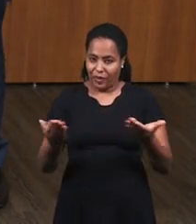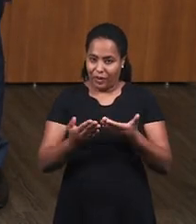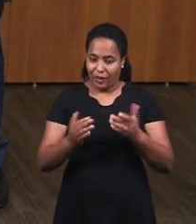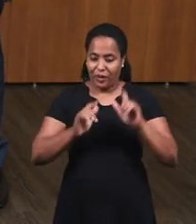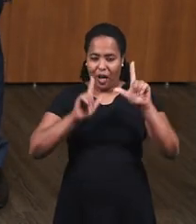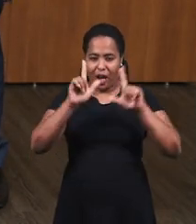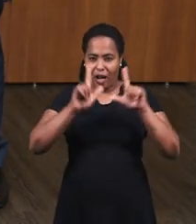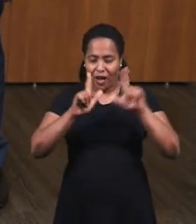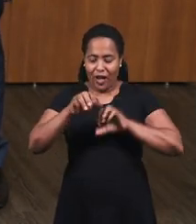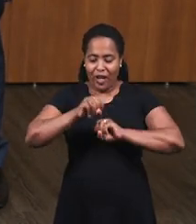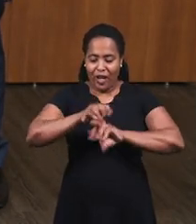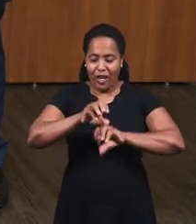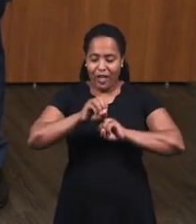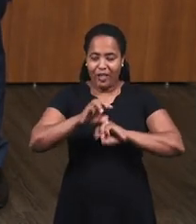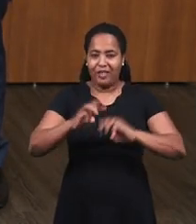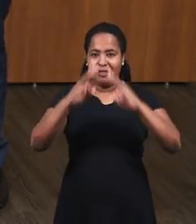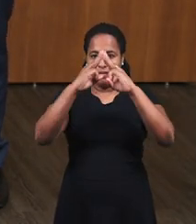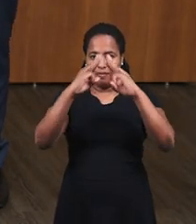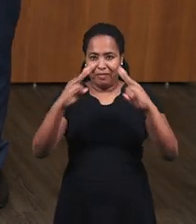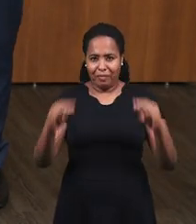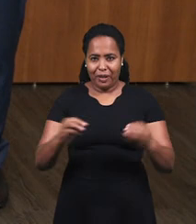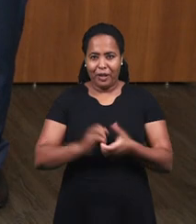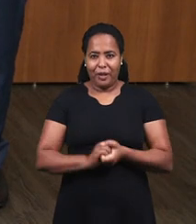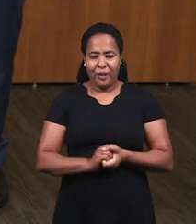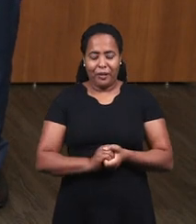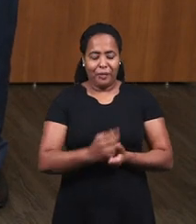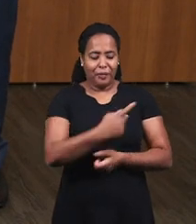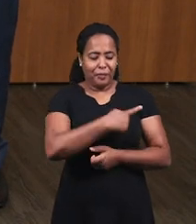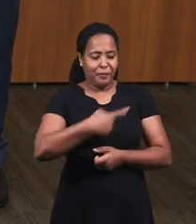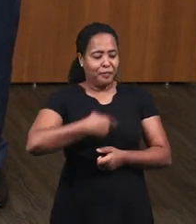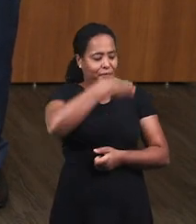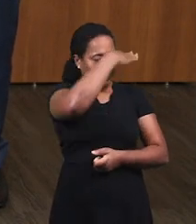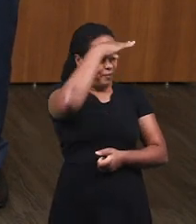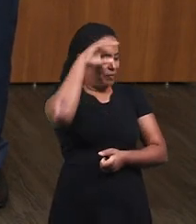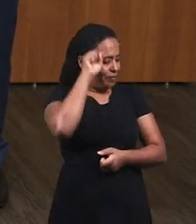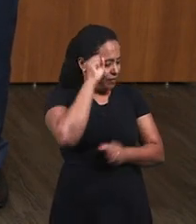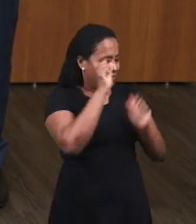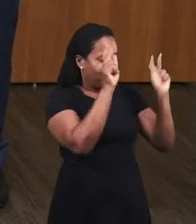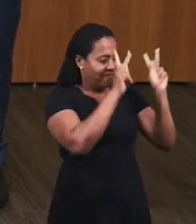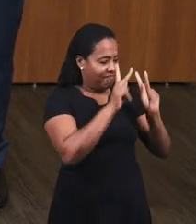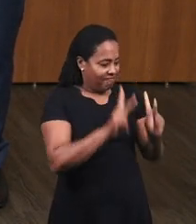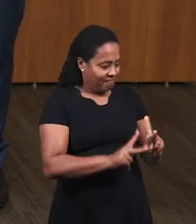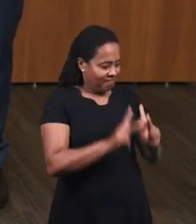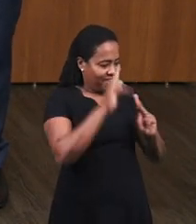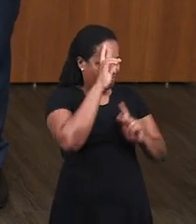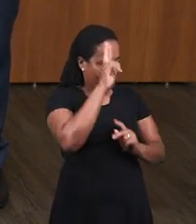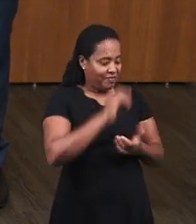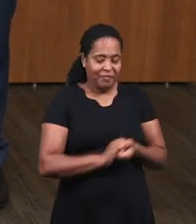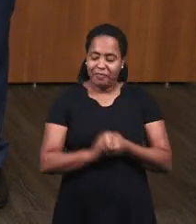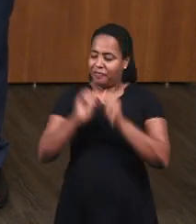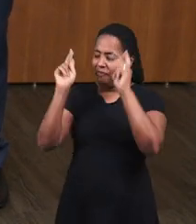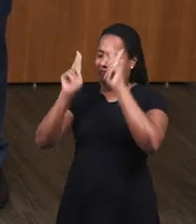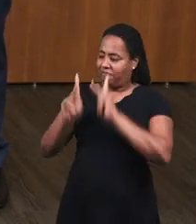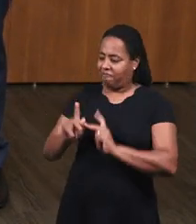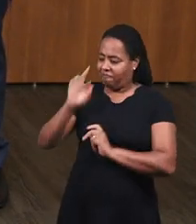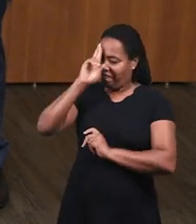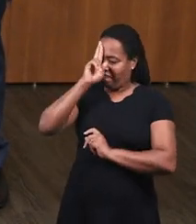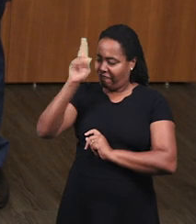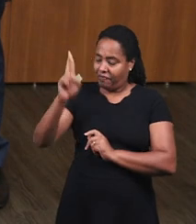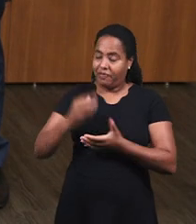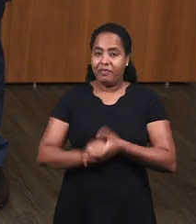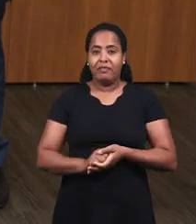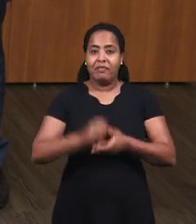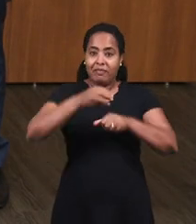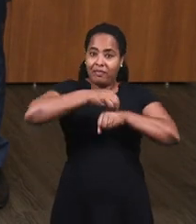Celui-là, le volet leçon du Manaïm. Pasteur Sergio, la paix du Seigneur. La paix du Seigneur. Nous voulons partager